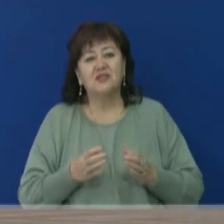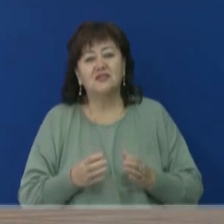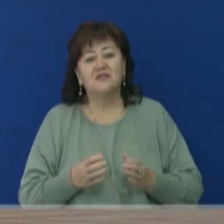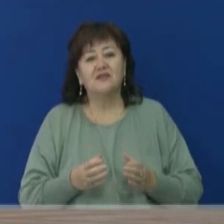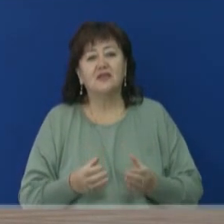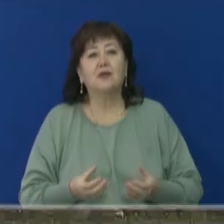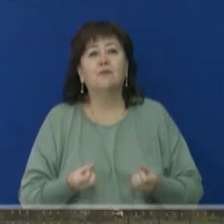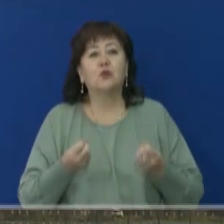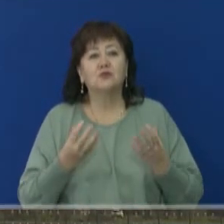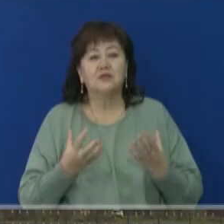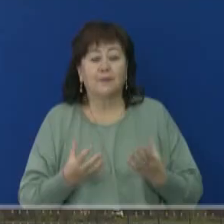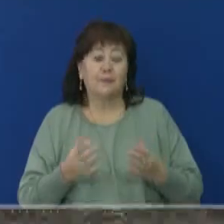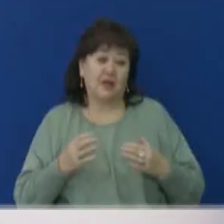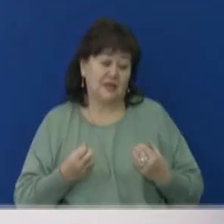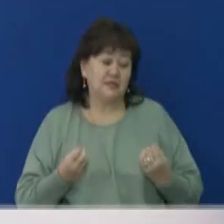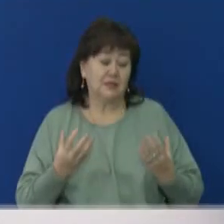күндер сияқты тойланады.